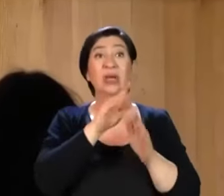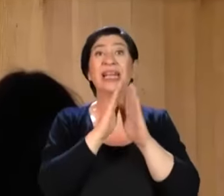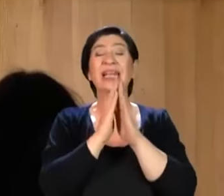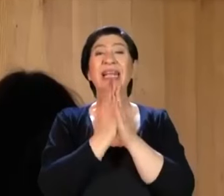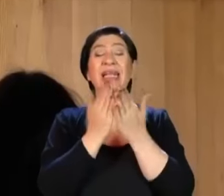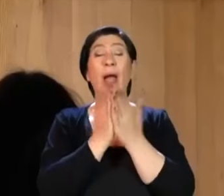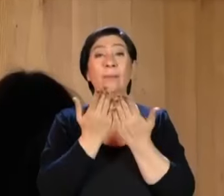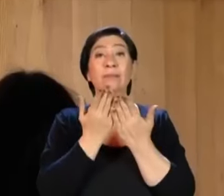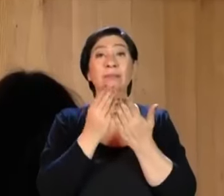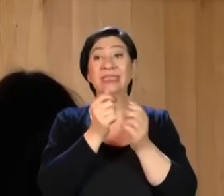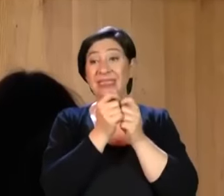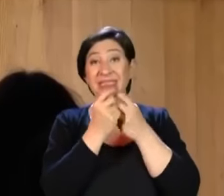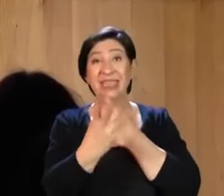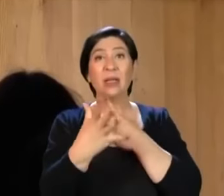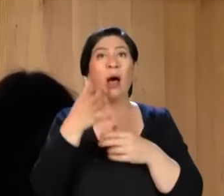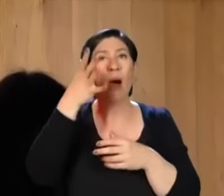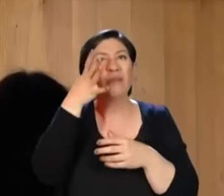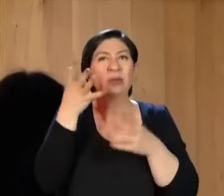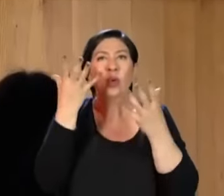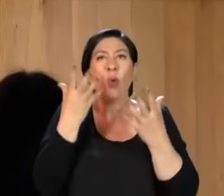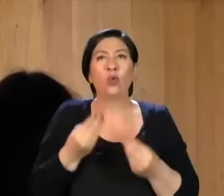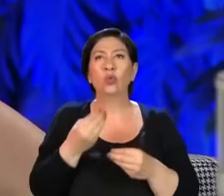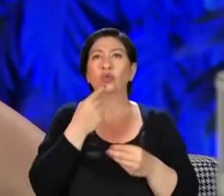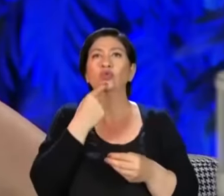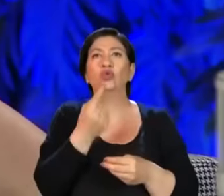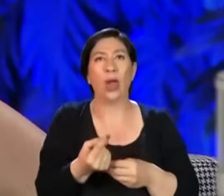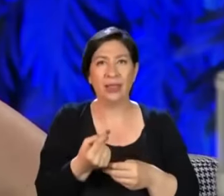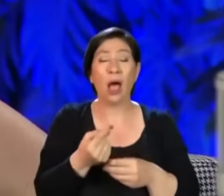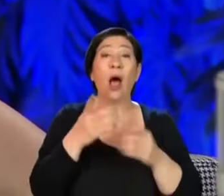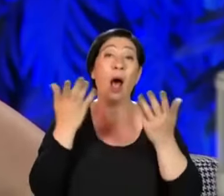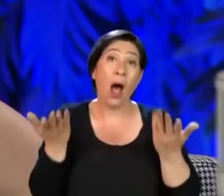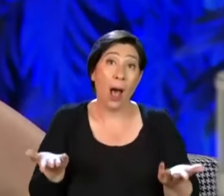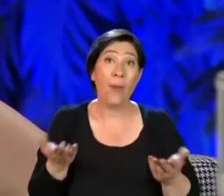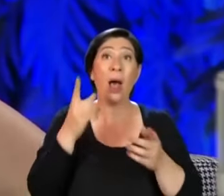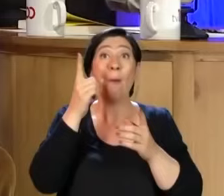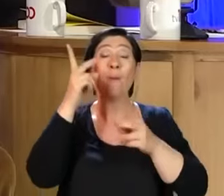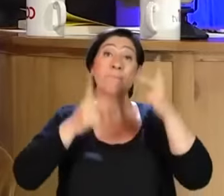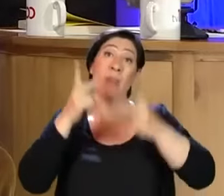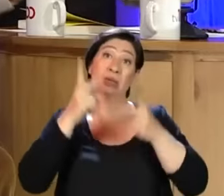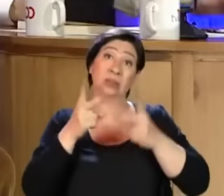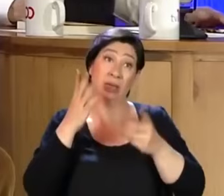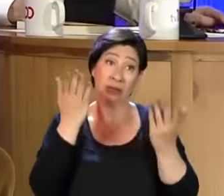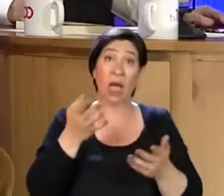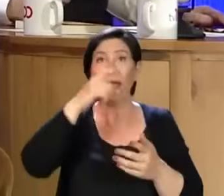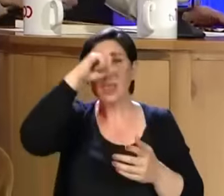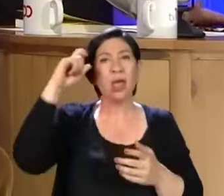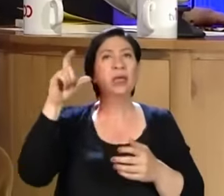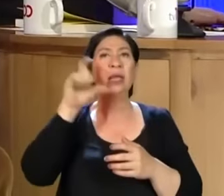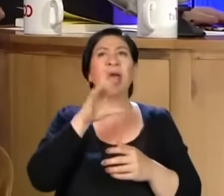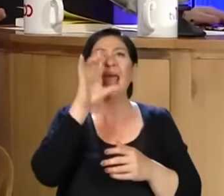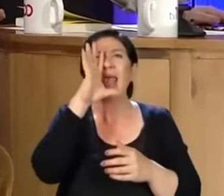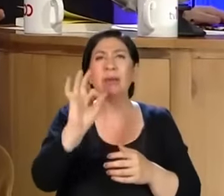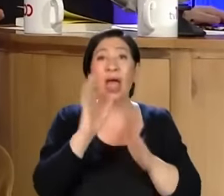Eee serisinin çok geri zekalı ca olduğunu söyledi ama bir yandan da özellikle yaz aylarında